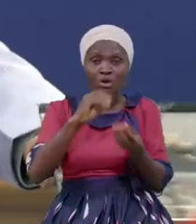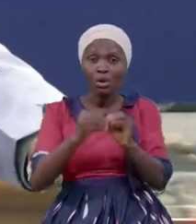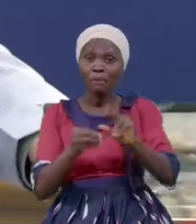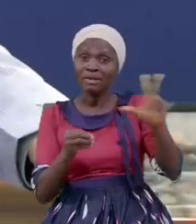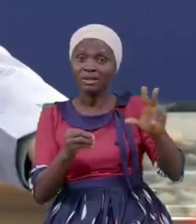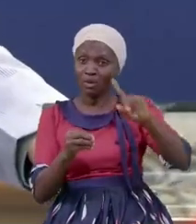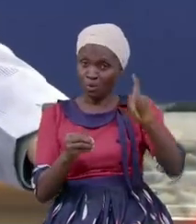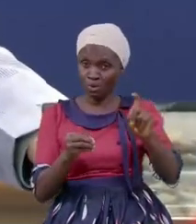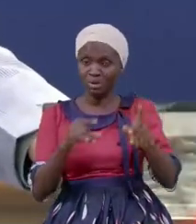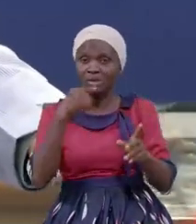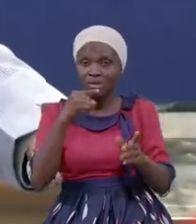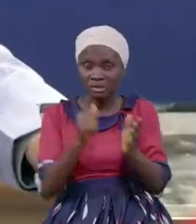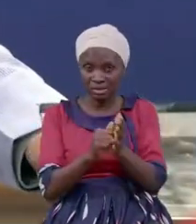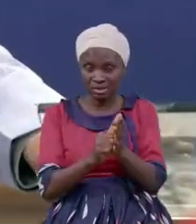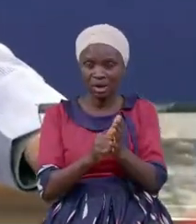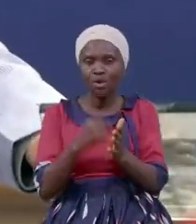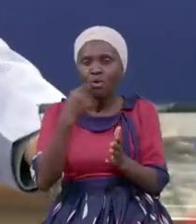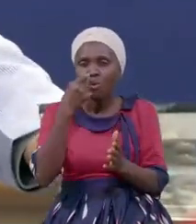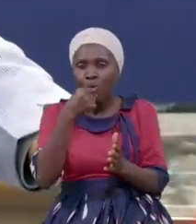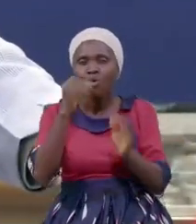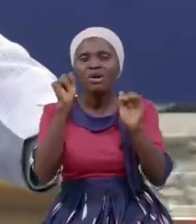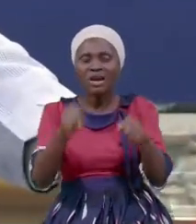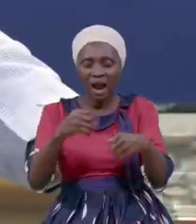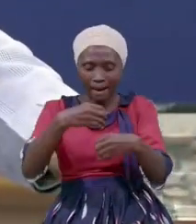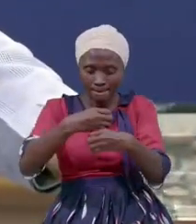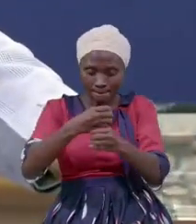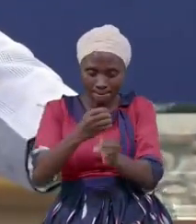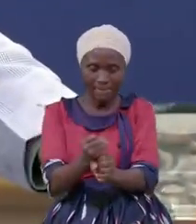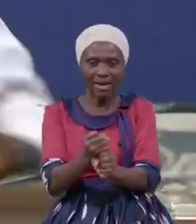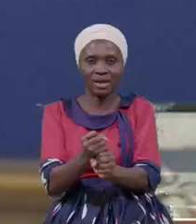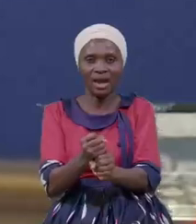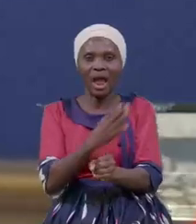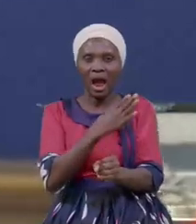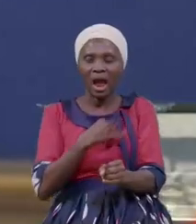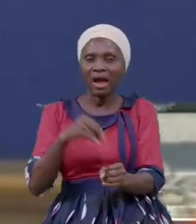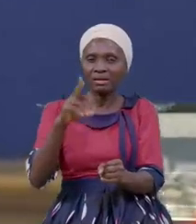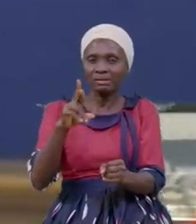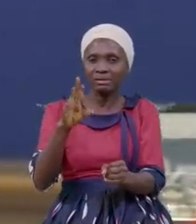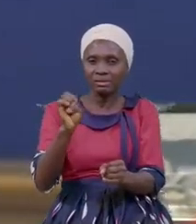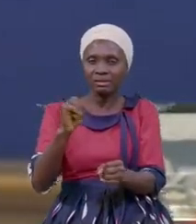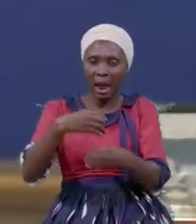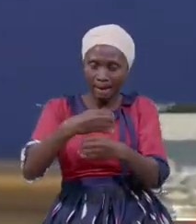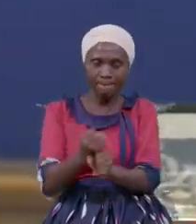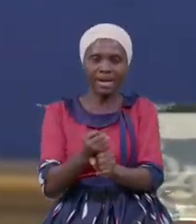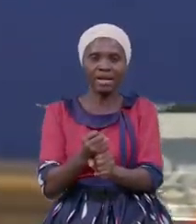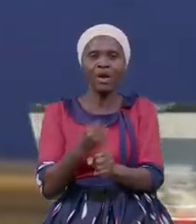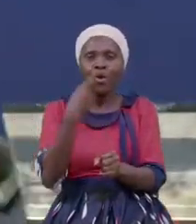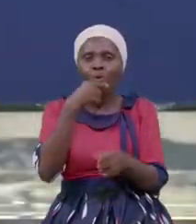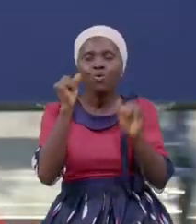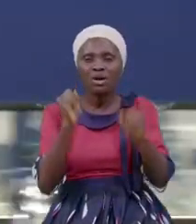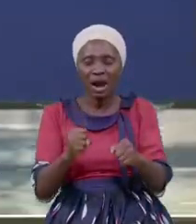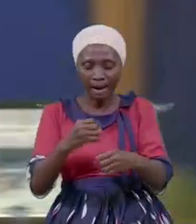dit qui peut former une et reformer qui peut faire et refaire qui peu modéler et